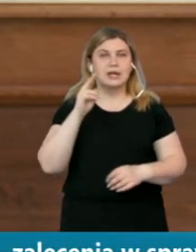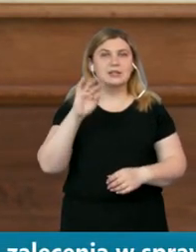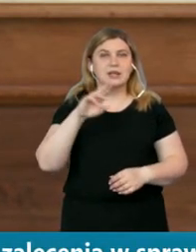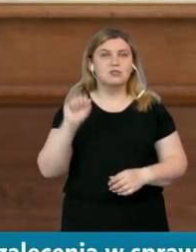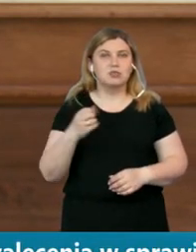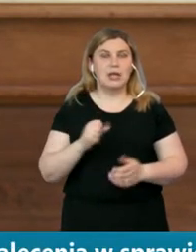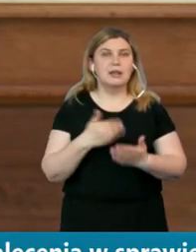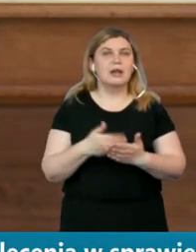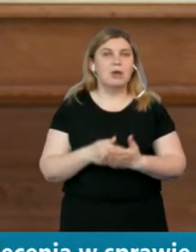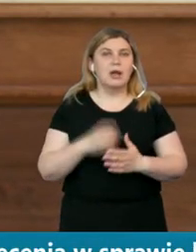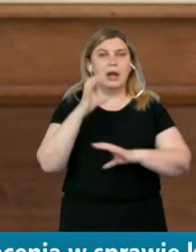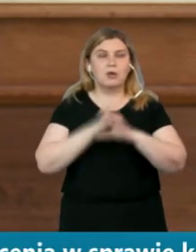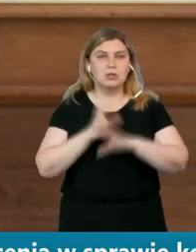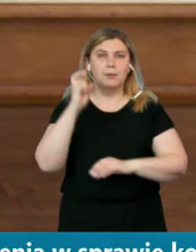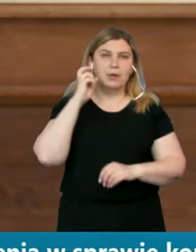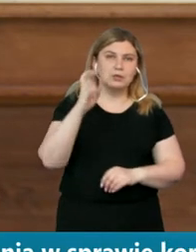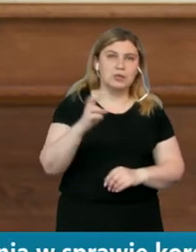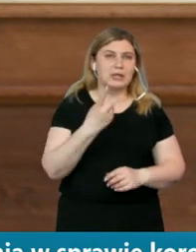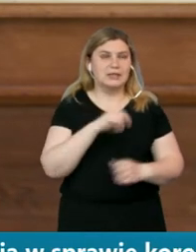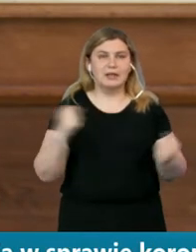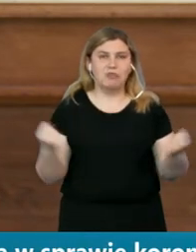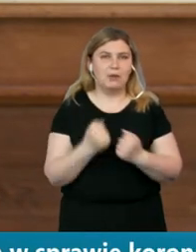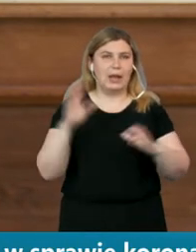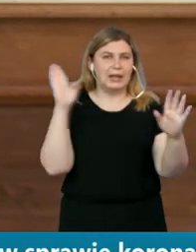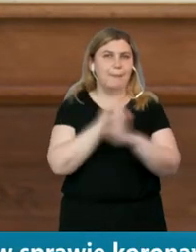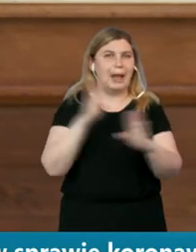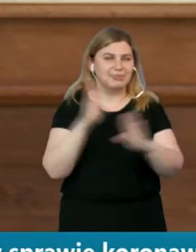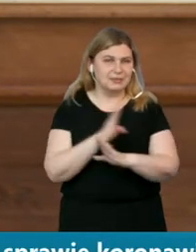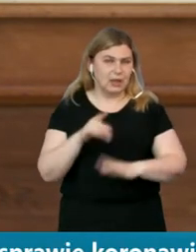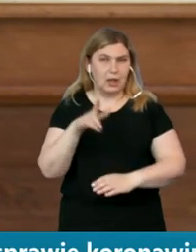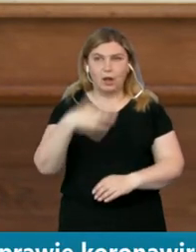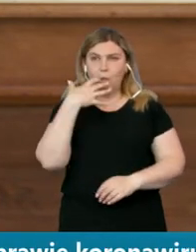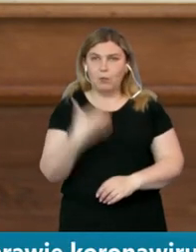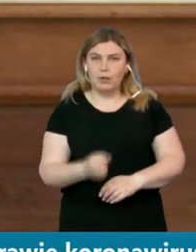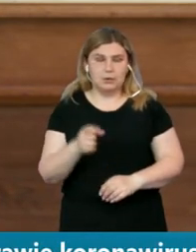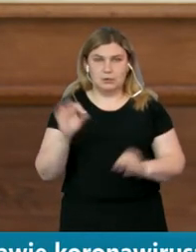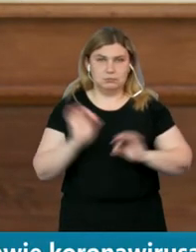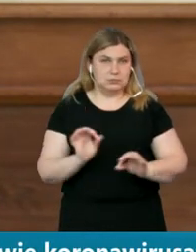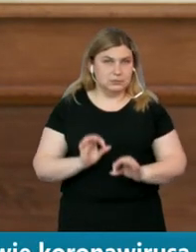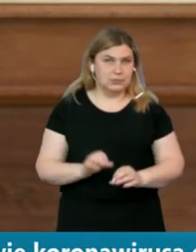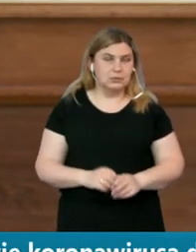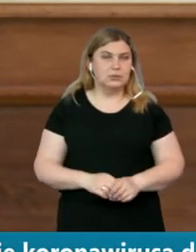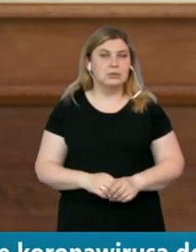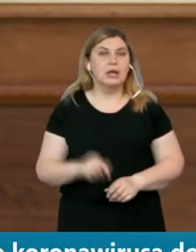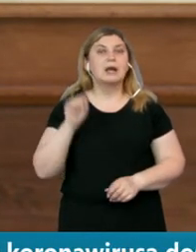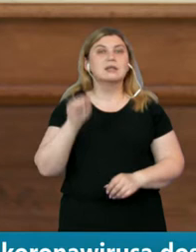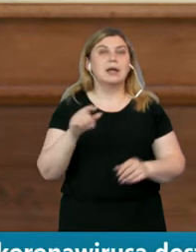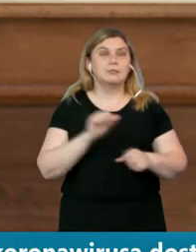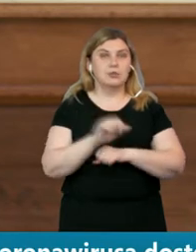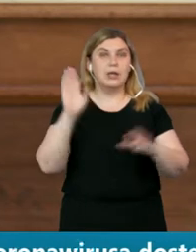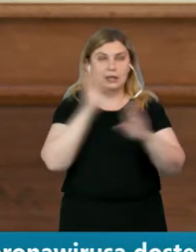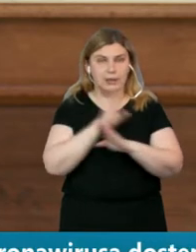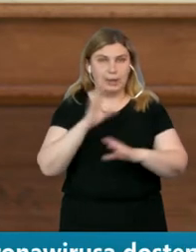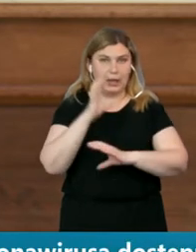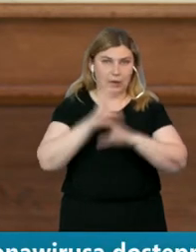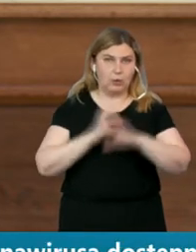dlaczego w autobusach i tramwajach komunikacji miejskiej nie działa klimatyzacja? Przy takich upałach to też zabójstwo. Pani Katarzyno, tam, gdzie jest klimatyzacja w autobusach,